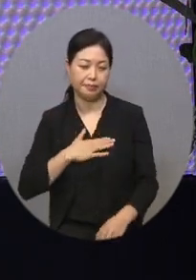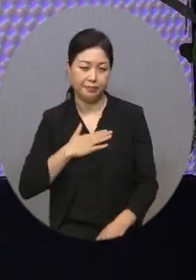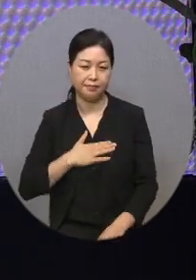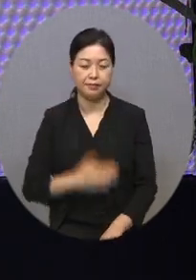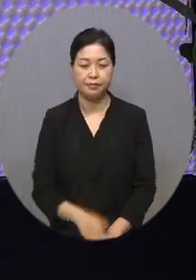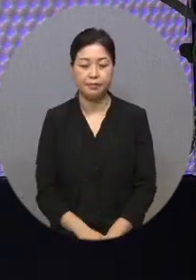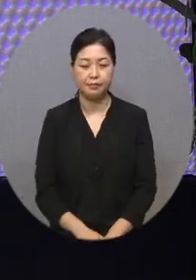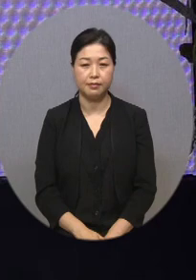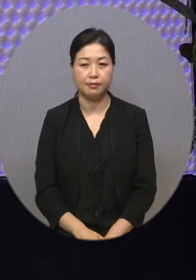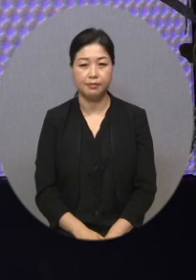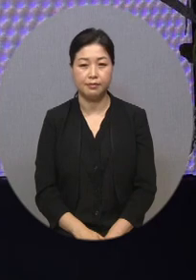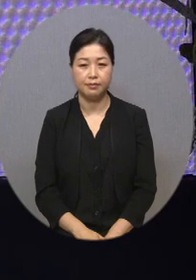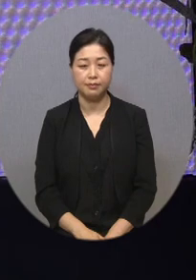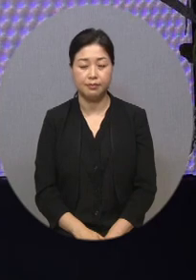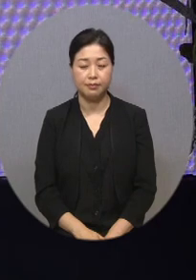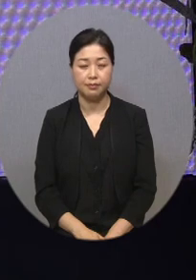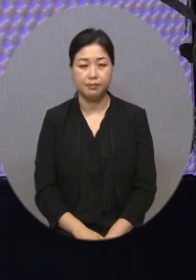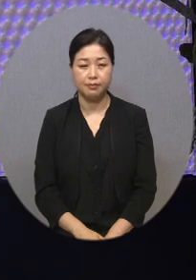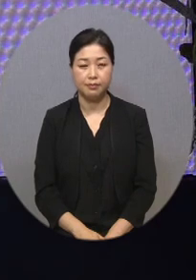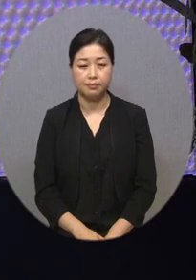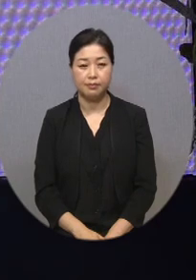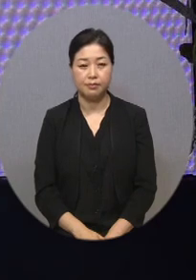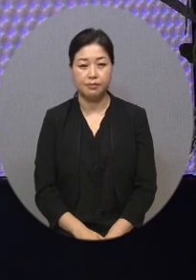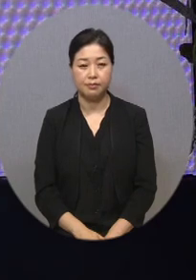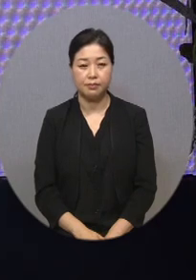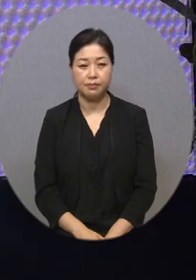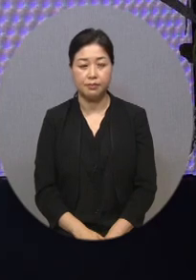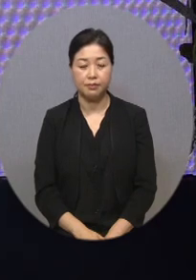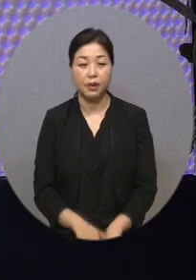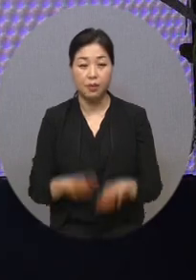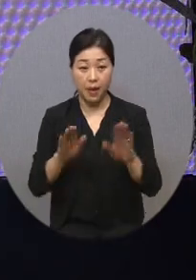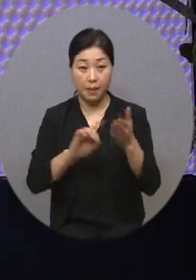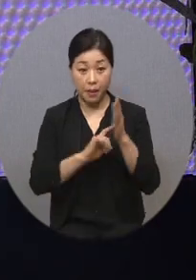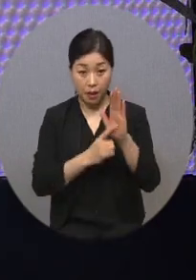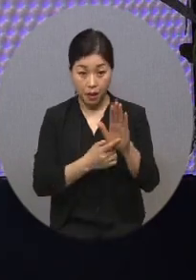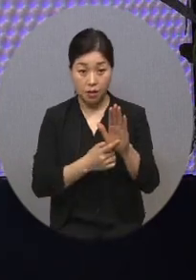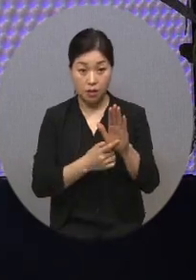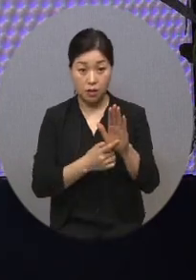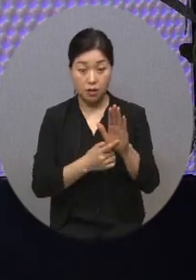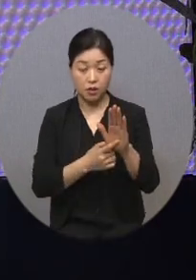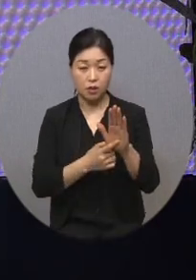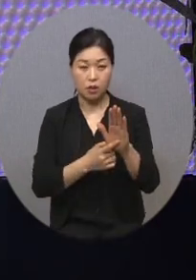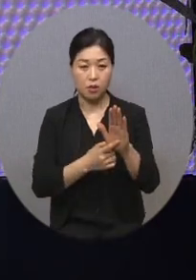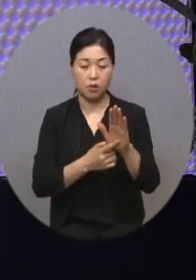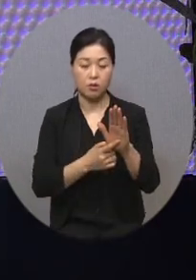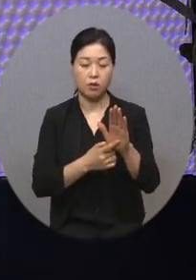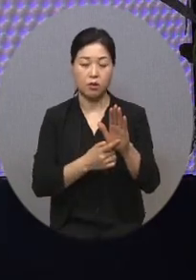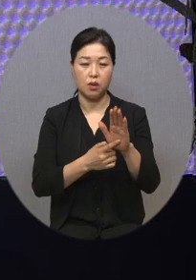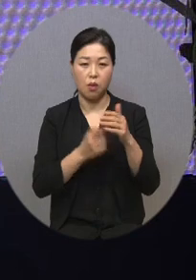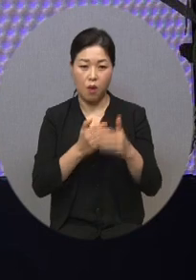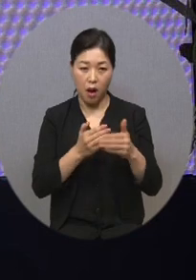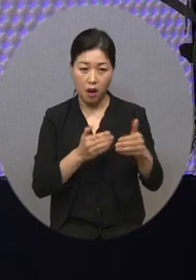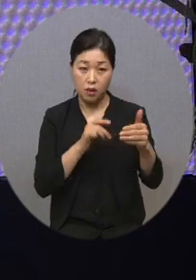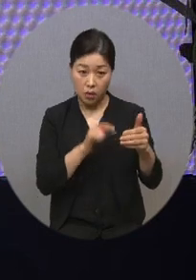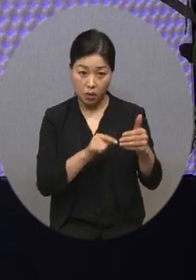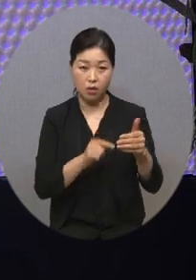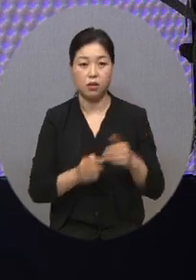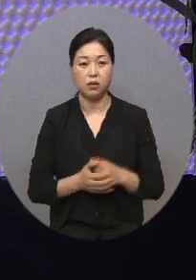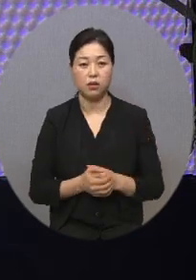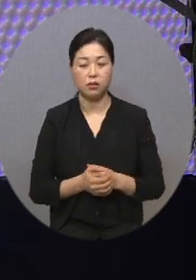있었습니다. 예. 그 이번에 그 발표 그 하는 그 과정을 통해서